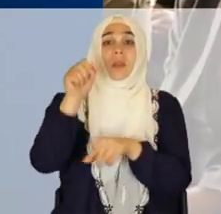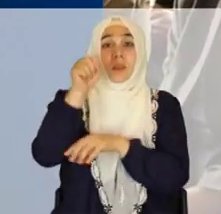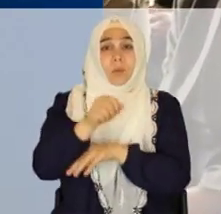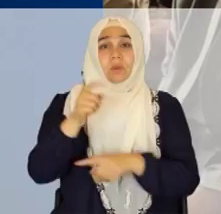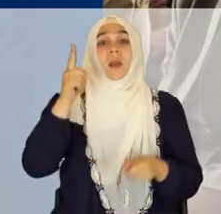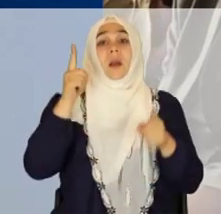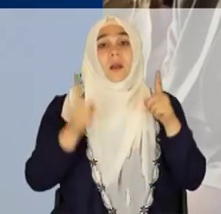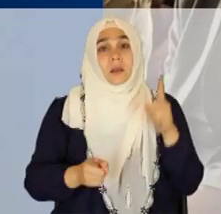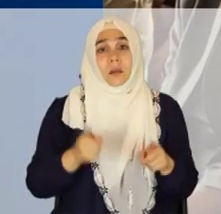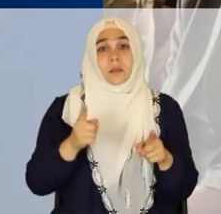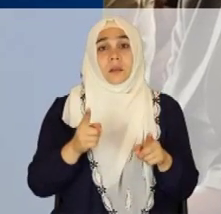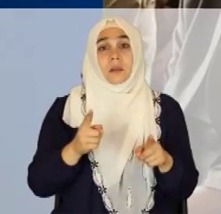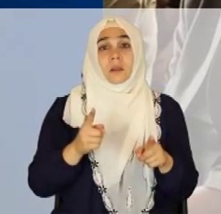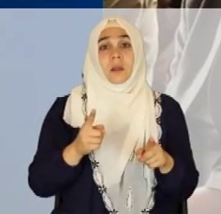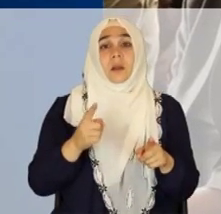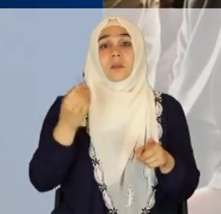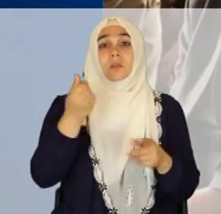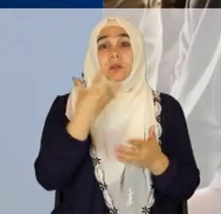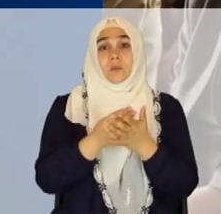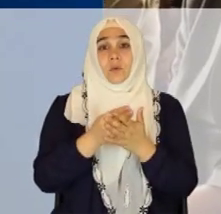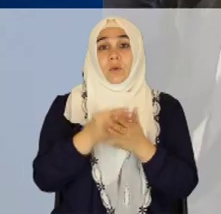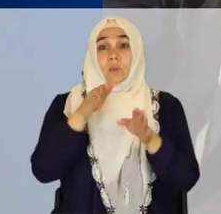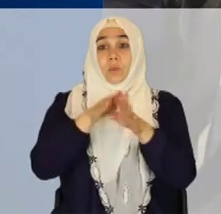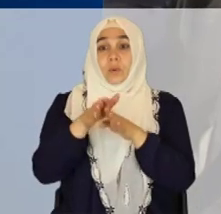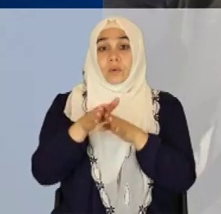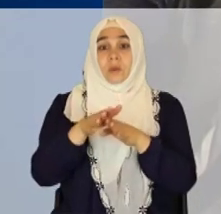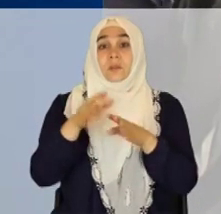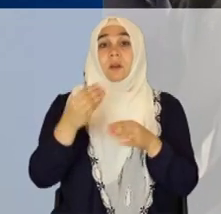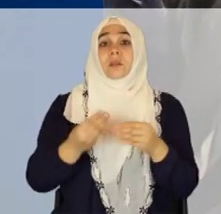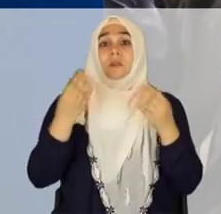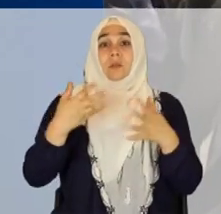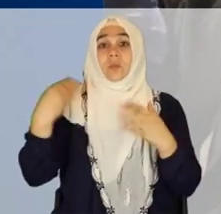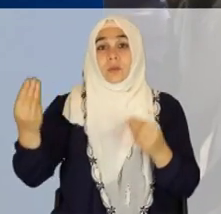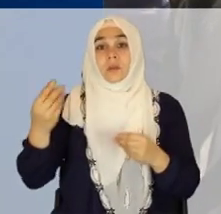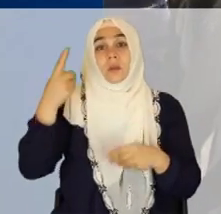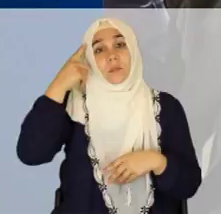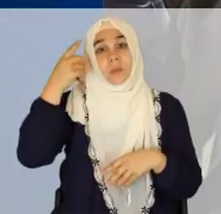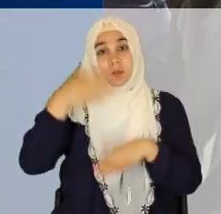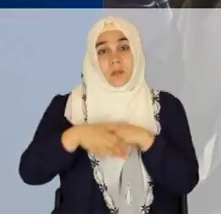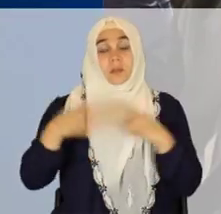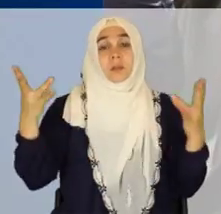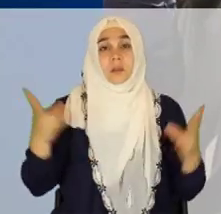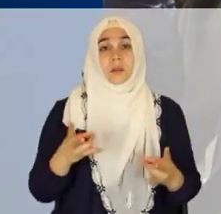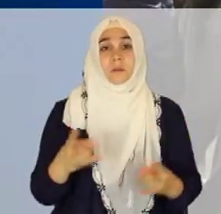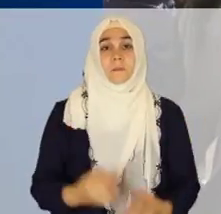şu hakikatini, mali nisabkı yetken, zekat veriyotken kişiler bilişleri gerek.